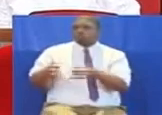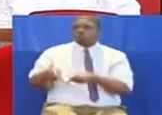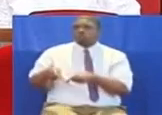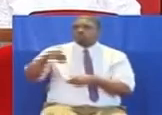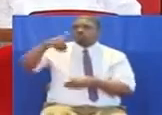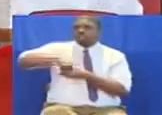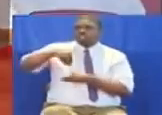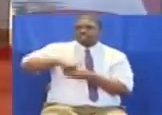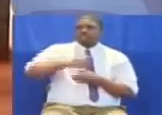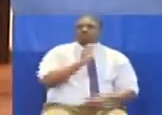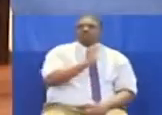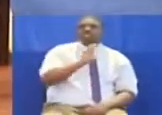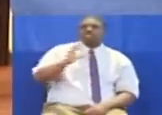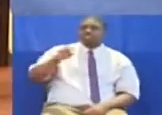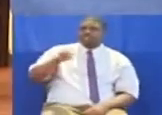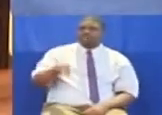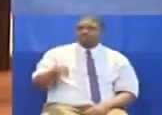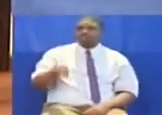Chama cha Mapinduzi.